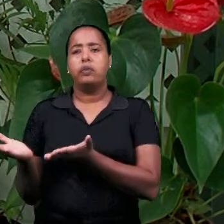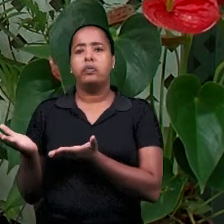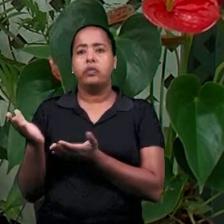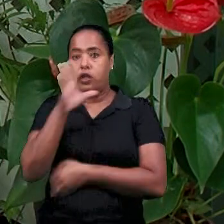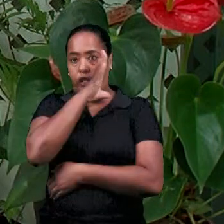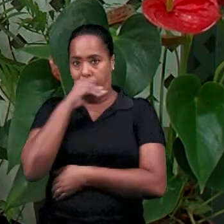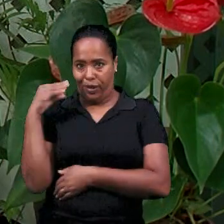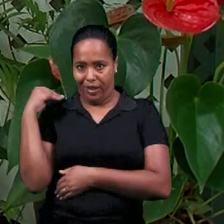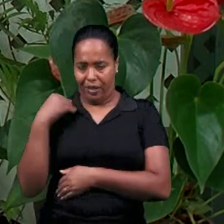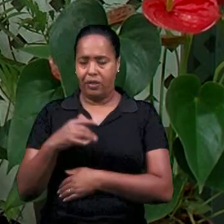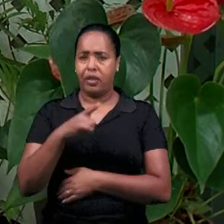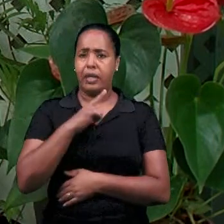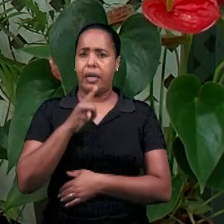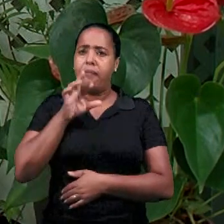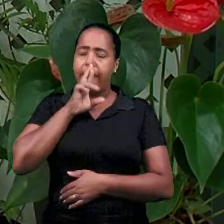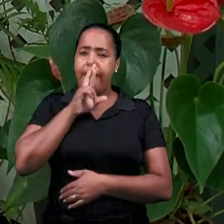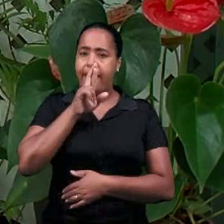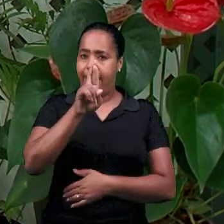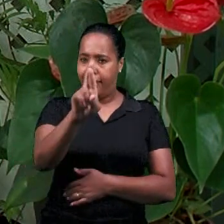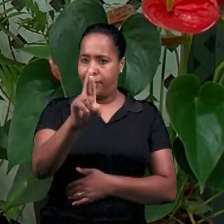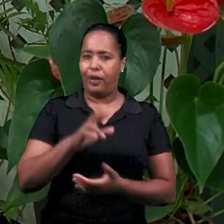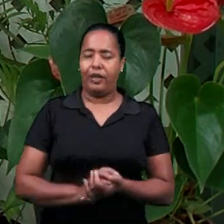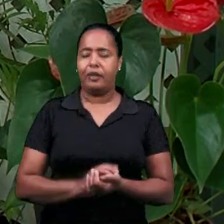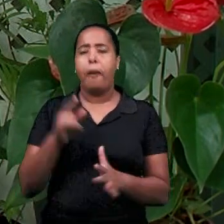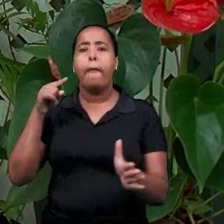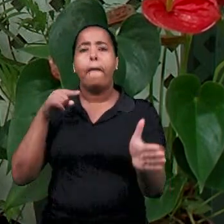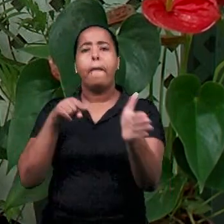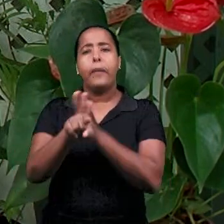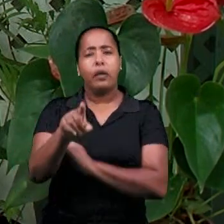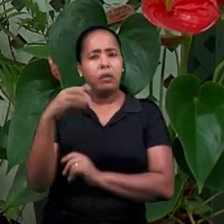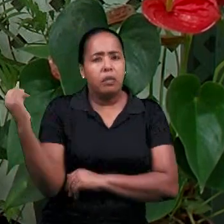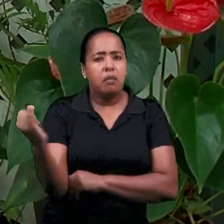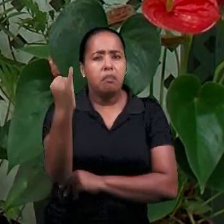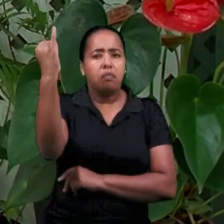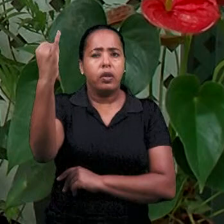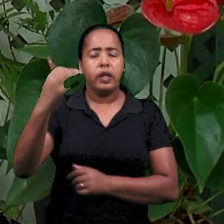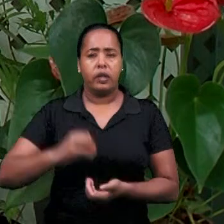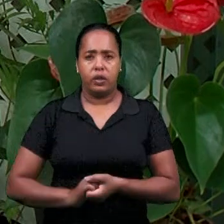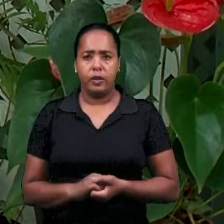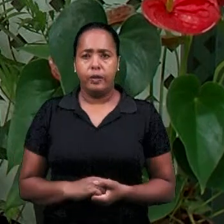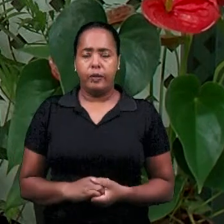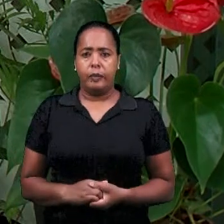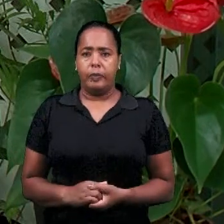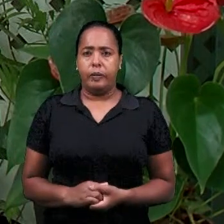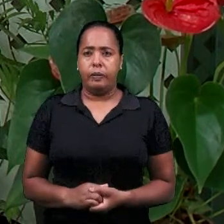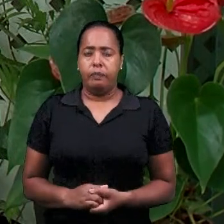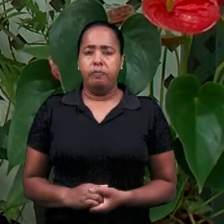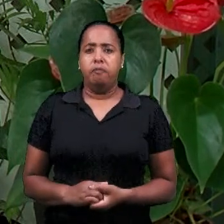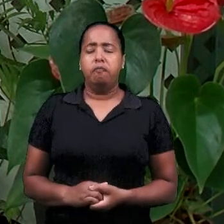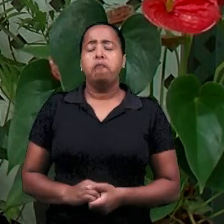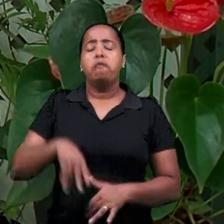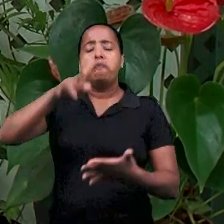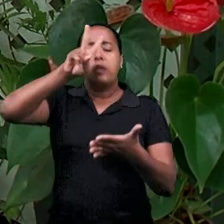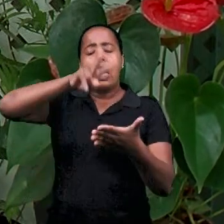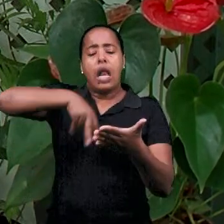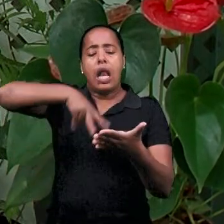adolescents, nous avons ici une réponse, une question qui est importante. Il